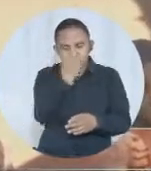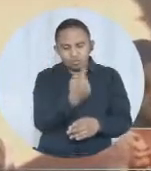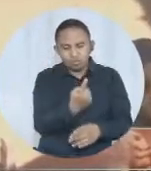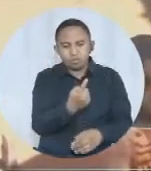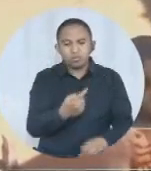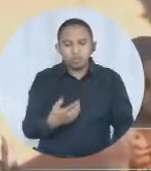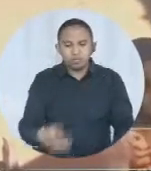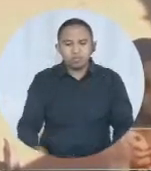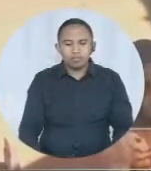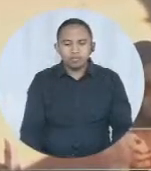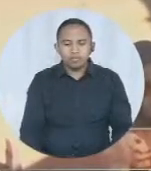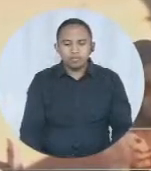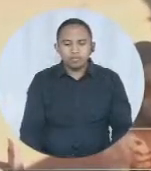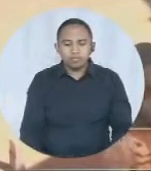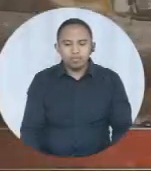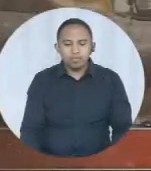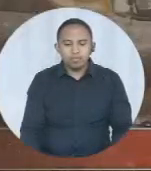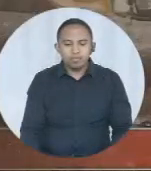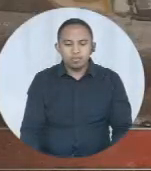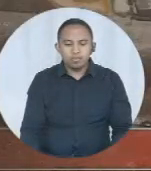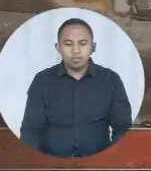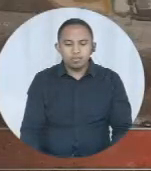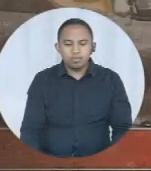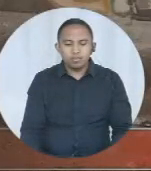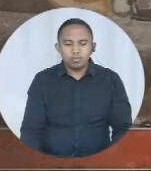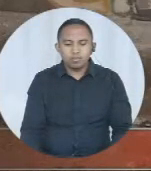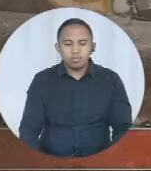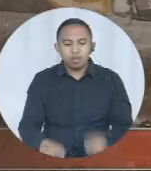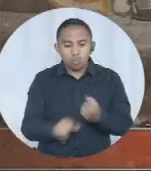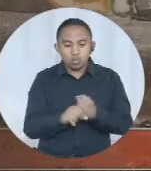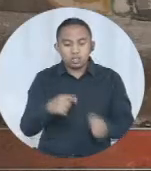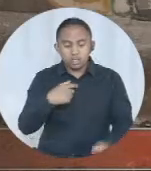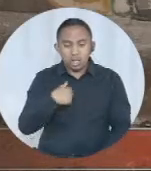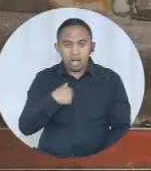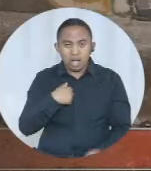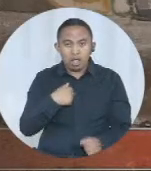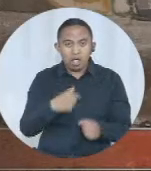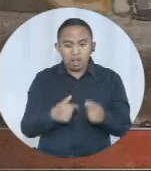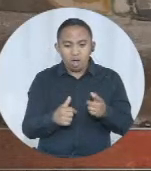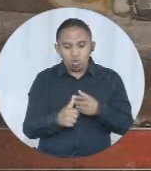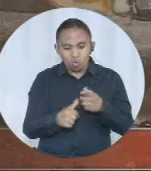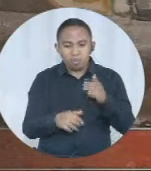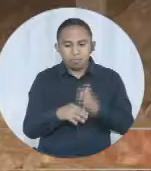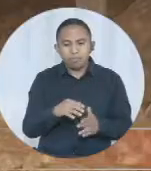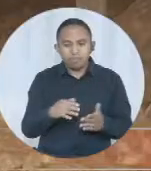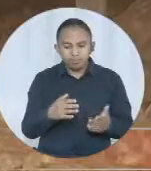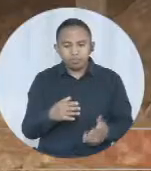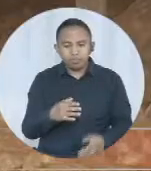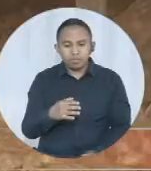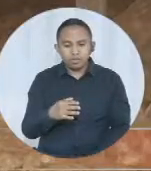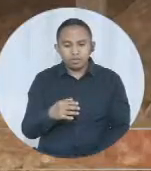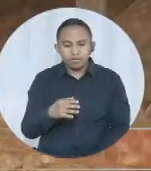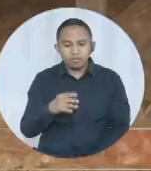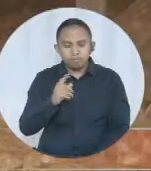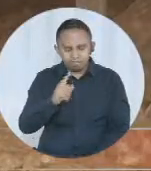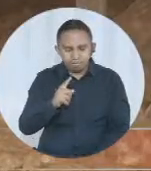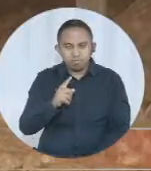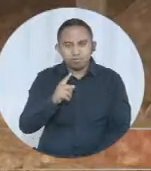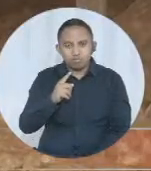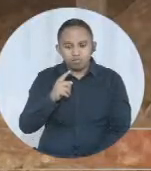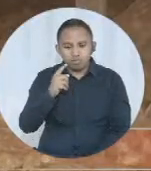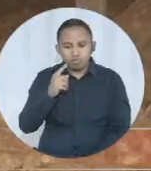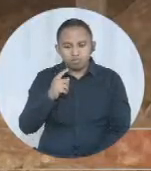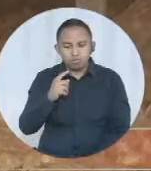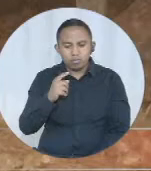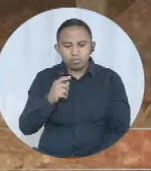fasay lahamana toy, laha izaho maty aloha, laha iza laha iha maty ke aloha fa saigny laha misy ty to amin'izay zany